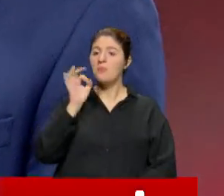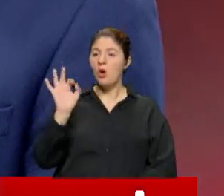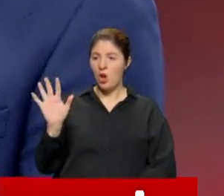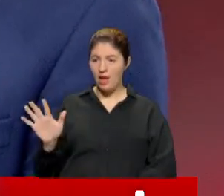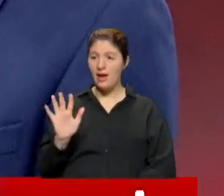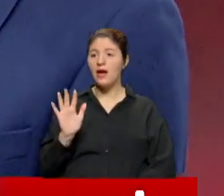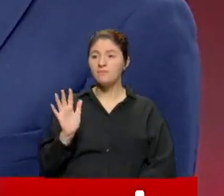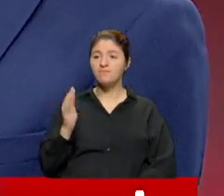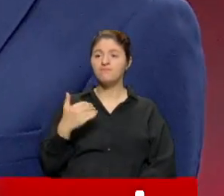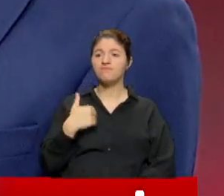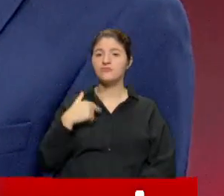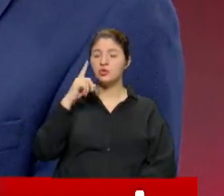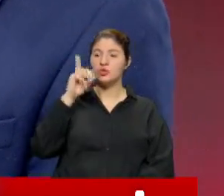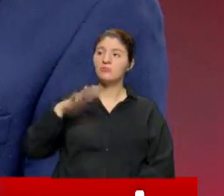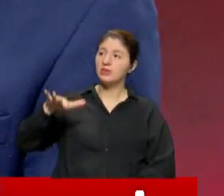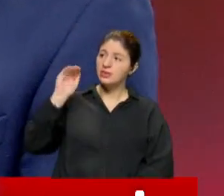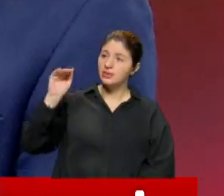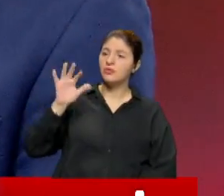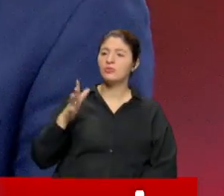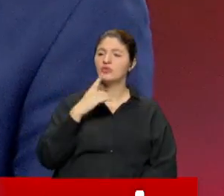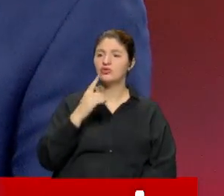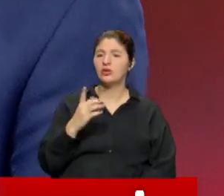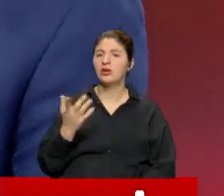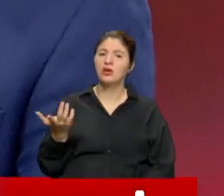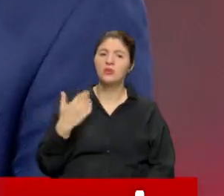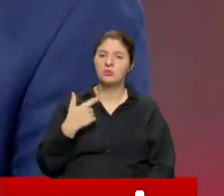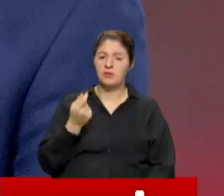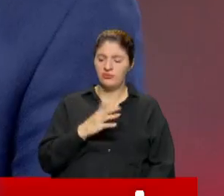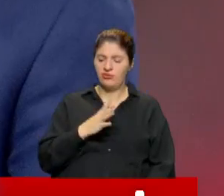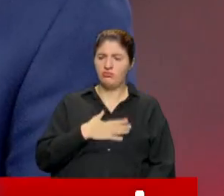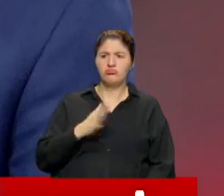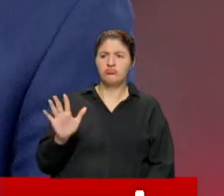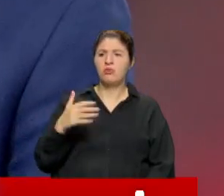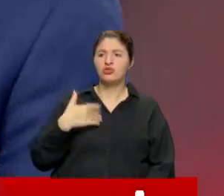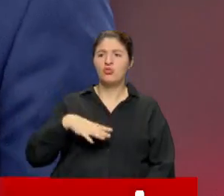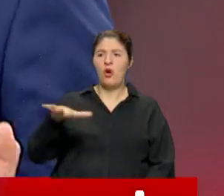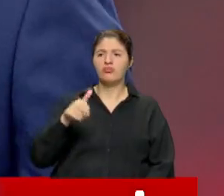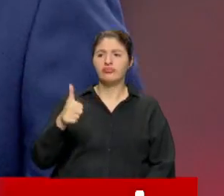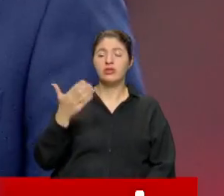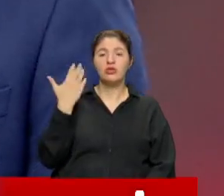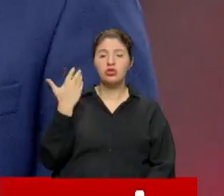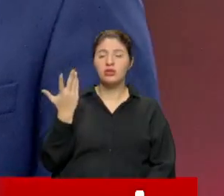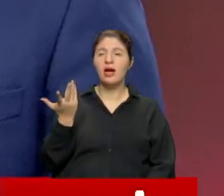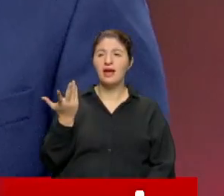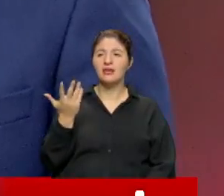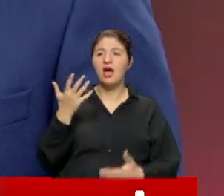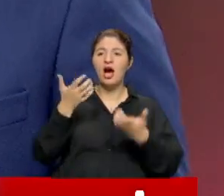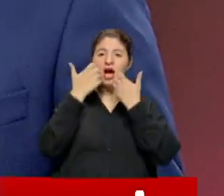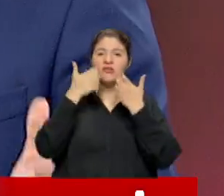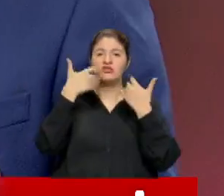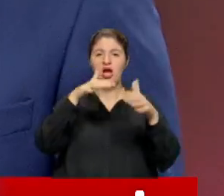Laa Tabii bunu Biz hükümet çevrelerine sorsak Muhtemelen diyecekler ki bizim paramız var Biz istediğimizi alırız daha önce de Hatta hayvan